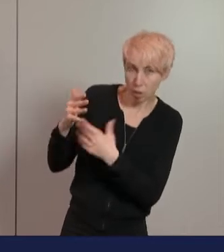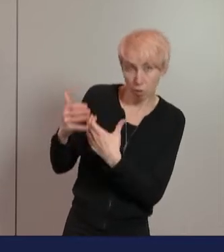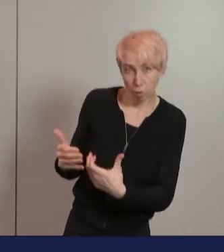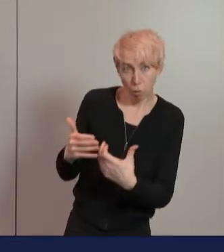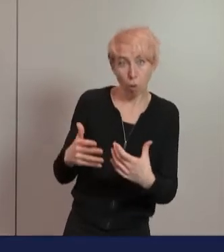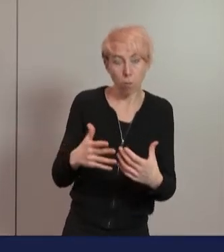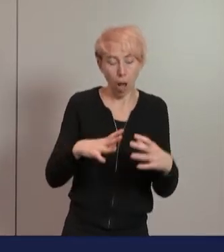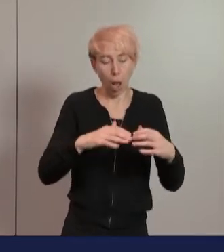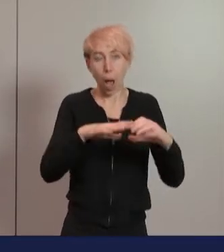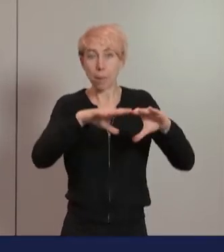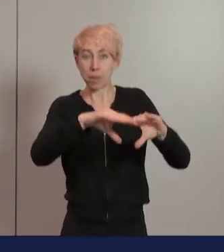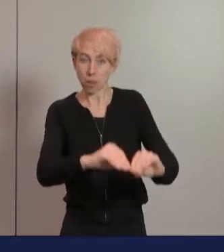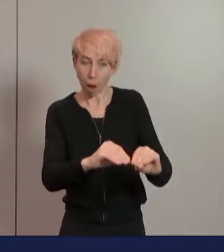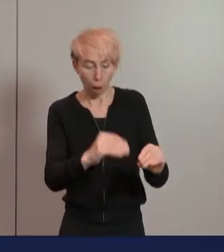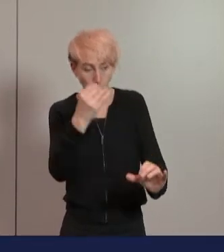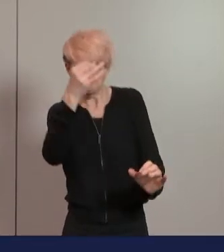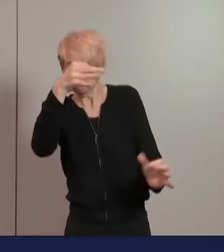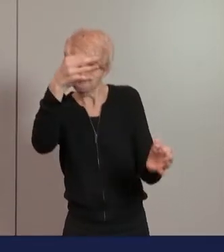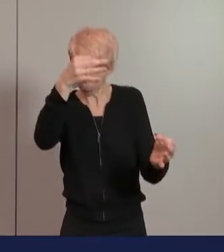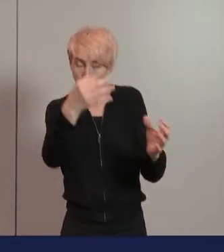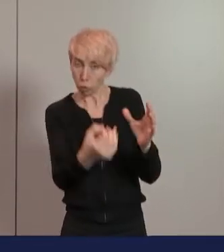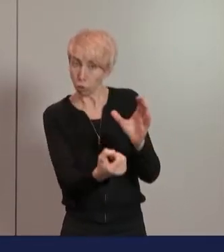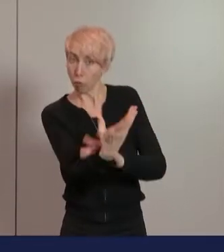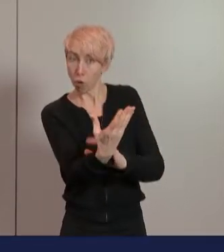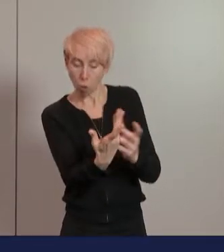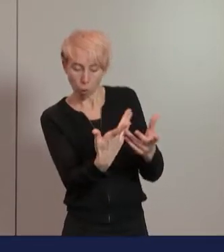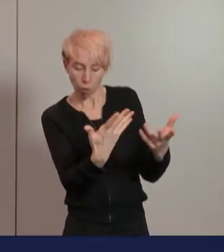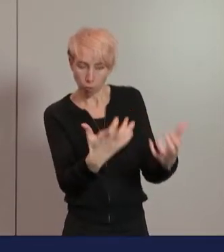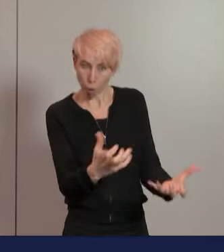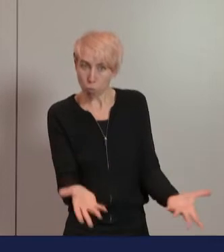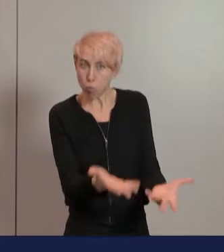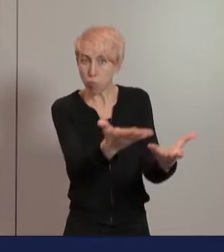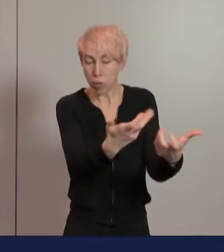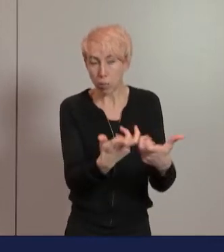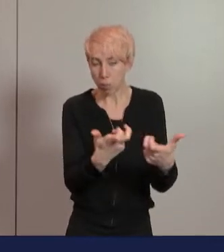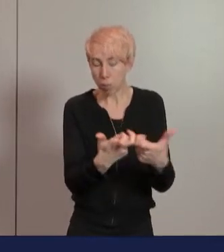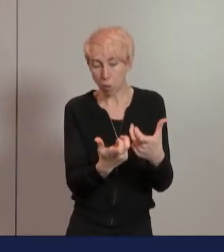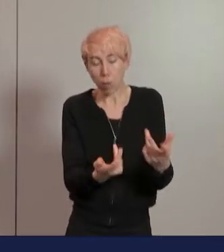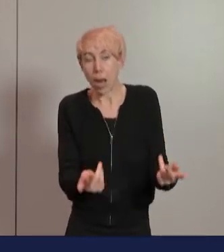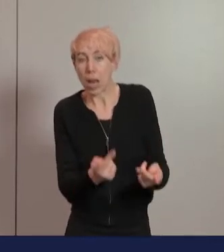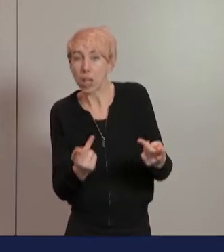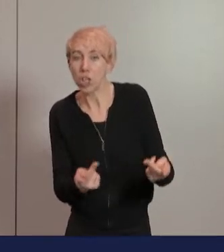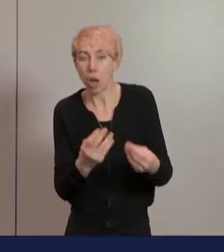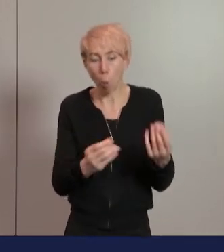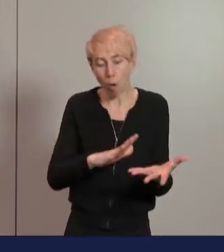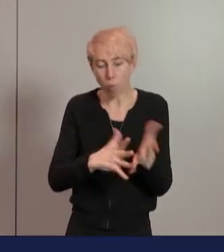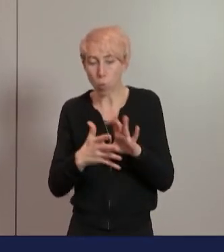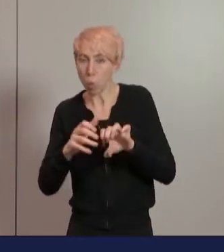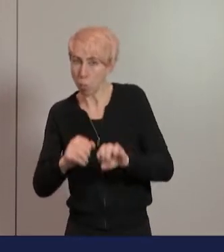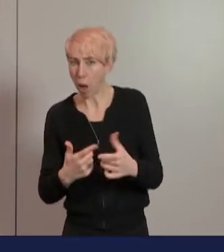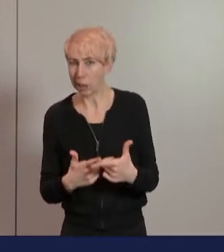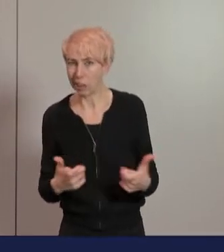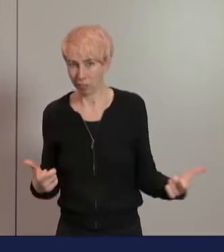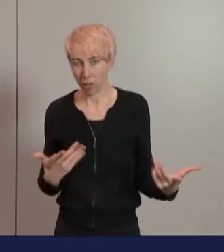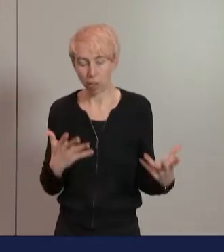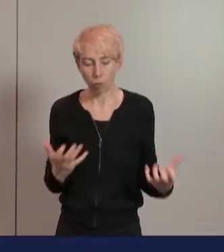d'habitat innovants, habitat léger, coopératif, évolutif, intercalaire, etc. La